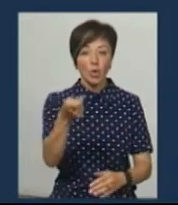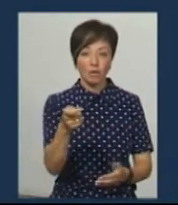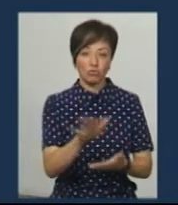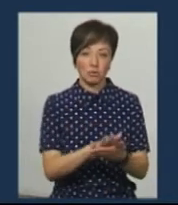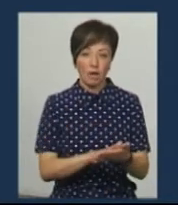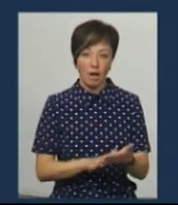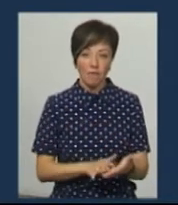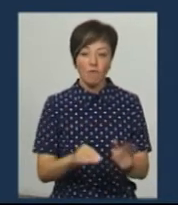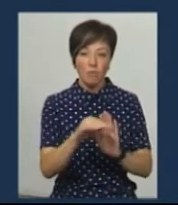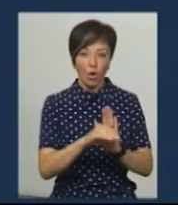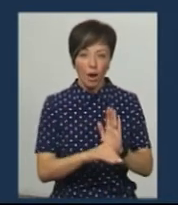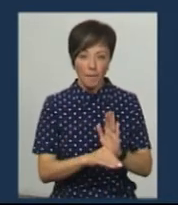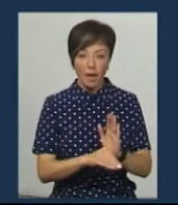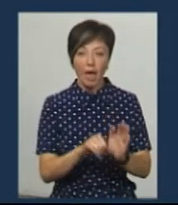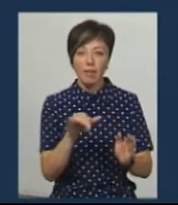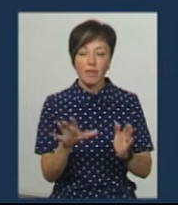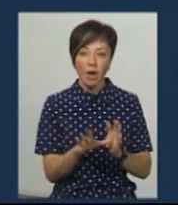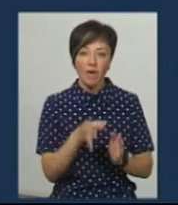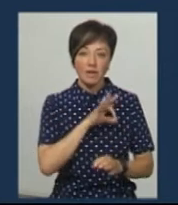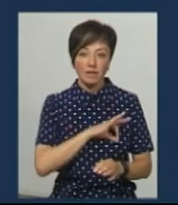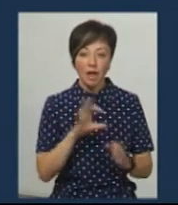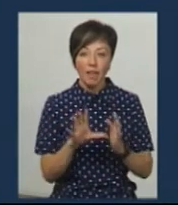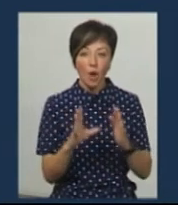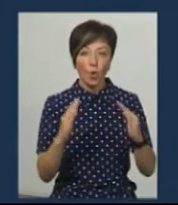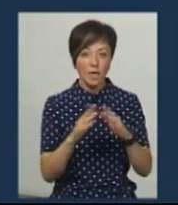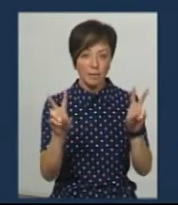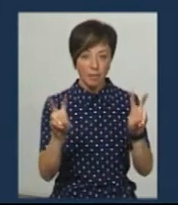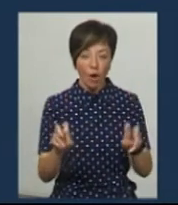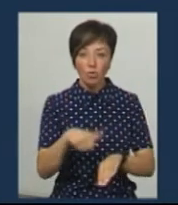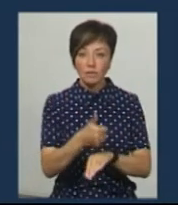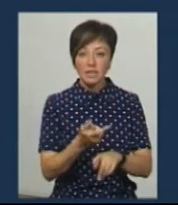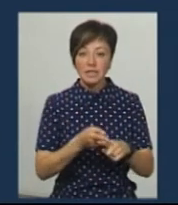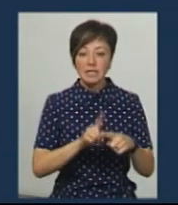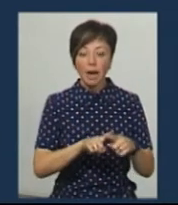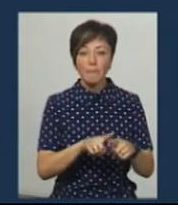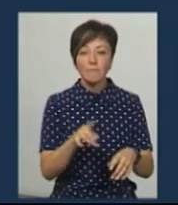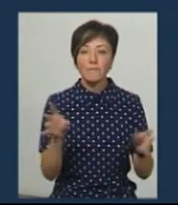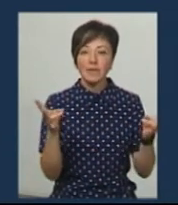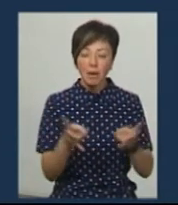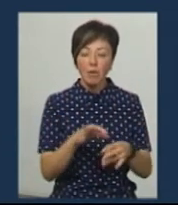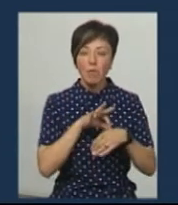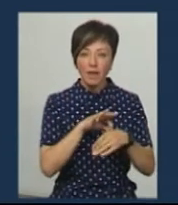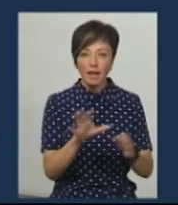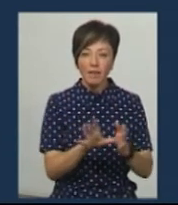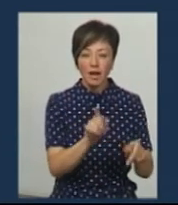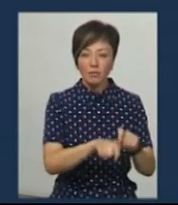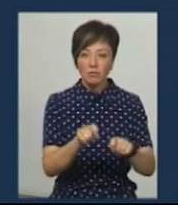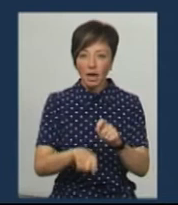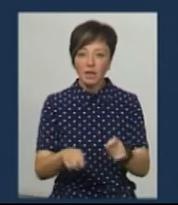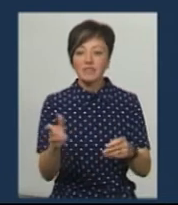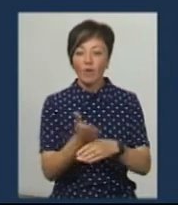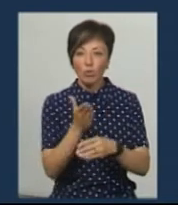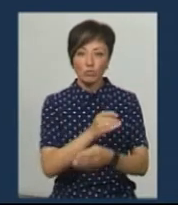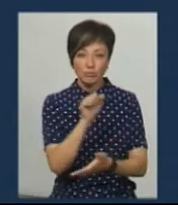заявки в програмі енергоефективності «Енергодім». Основними є проведення енергетичного аудиту з виготовленням енергетичного